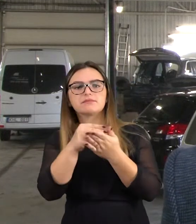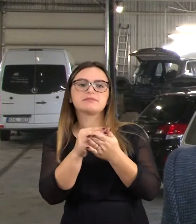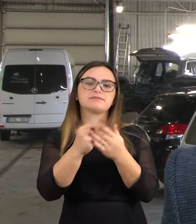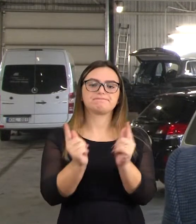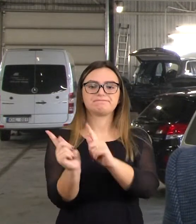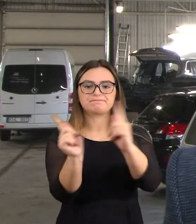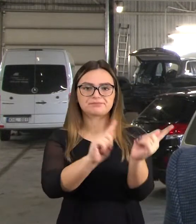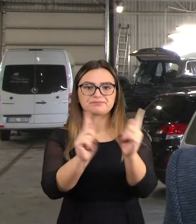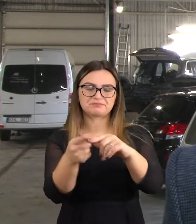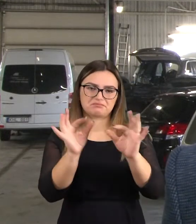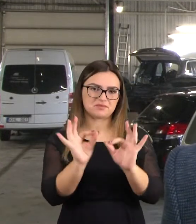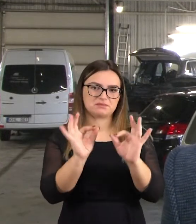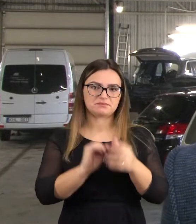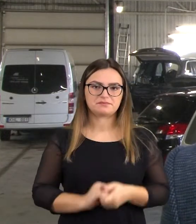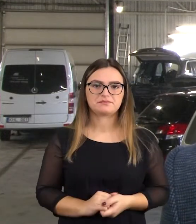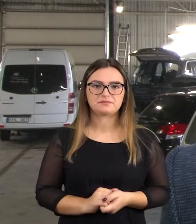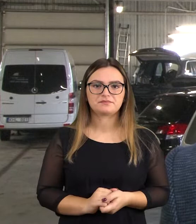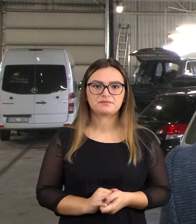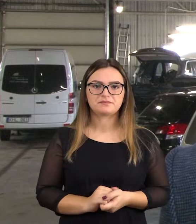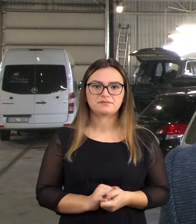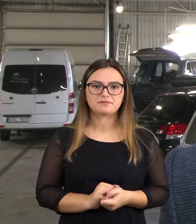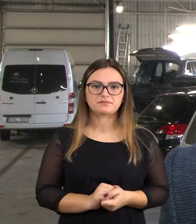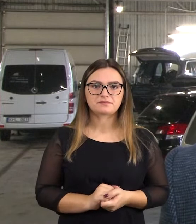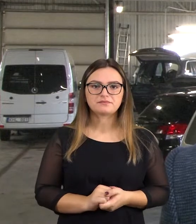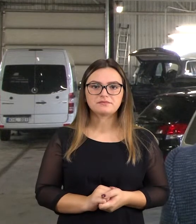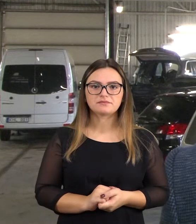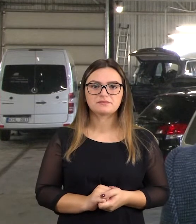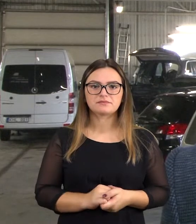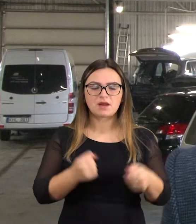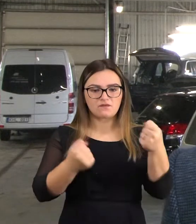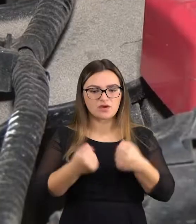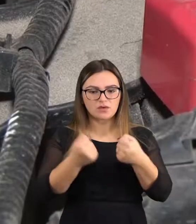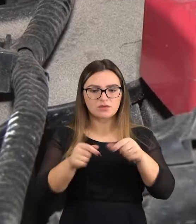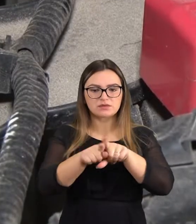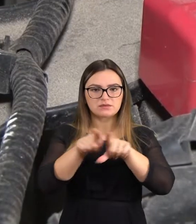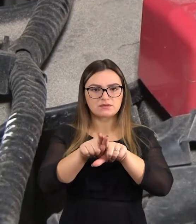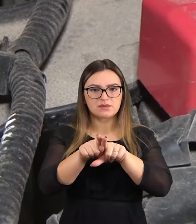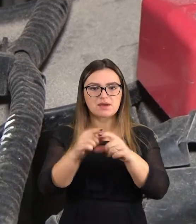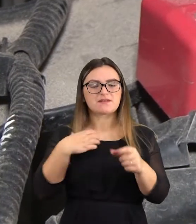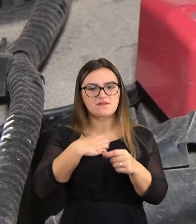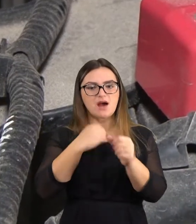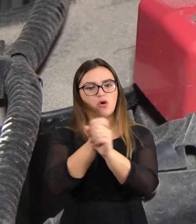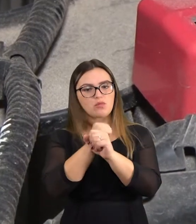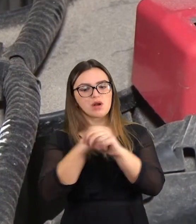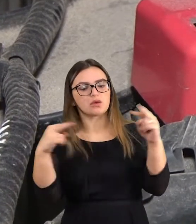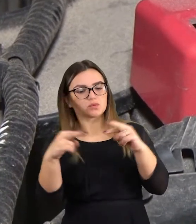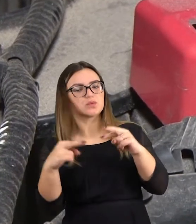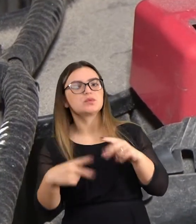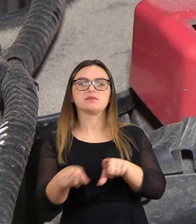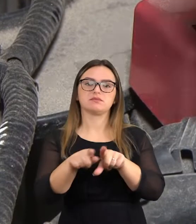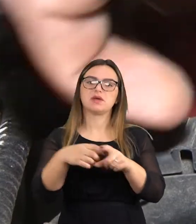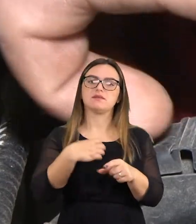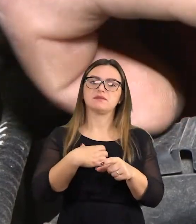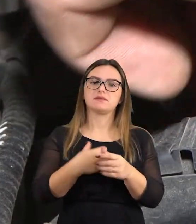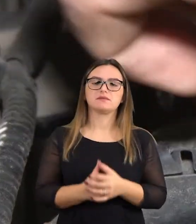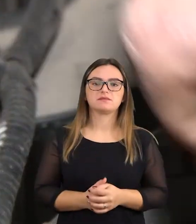atsitinka netikėtai ir paskui mes jau irgi kenčiam kelyje. Vairuotojai raginami nepamiršti ir akumuliatoriaus priežiūros,